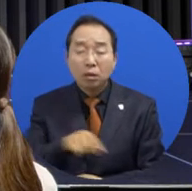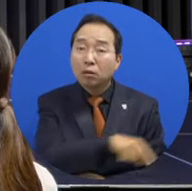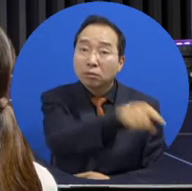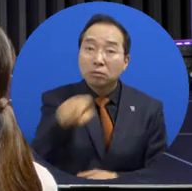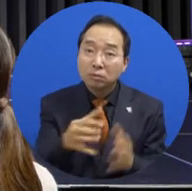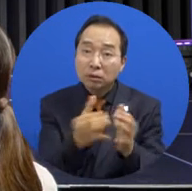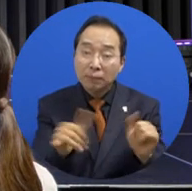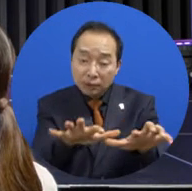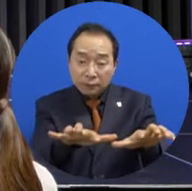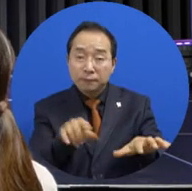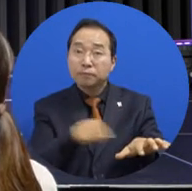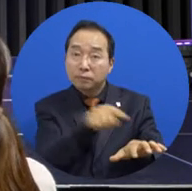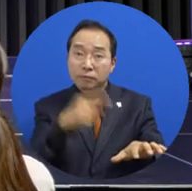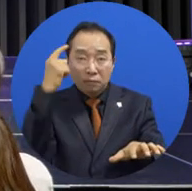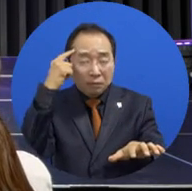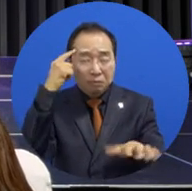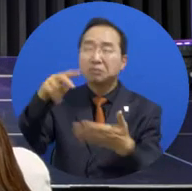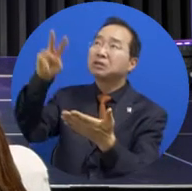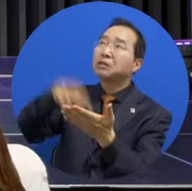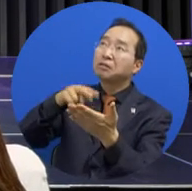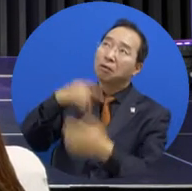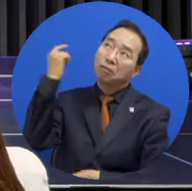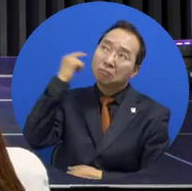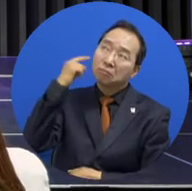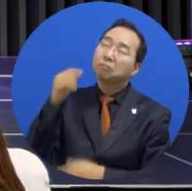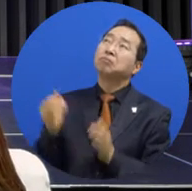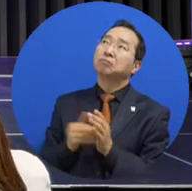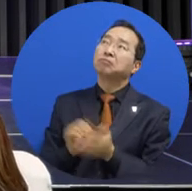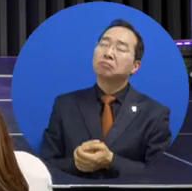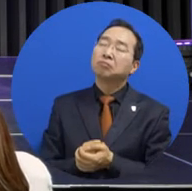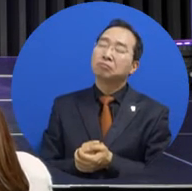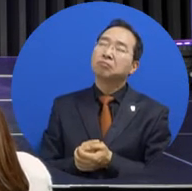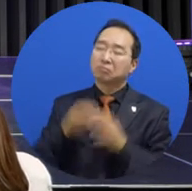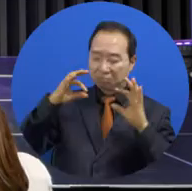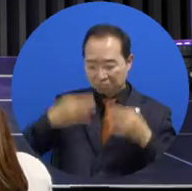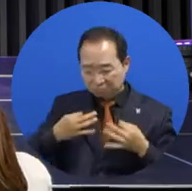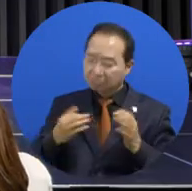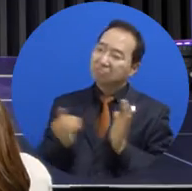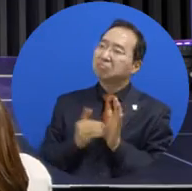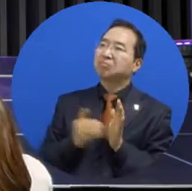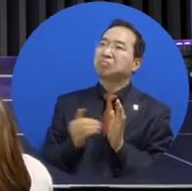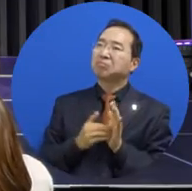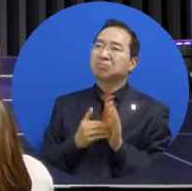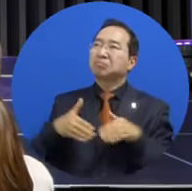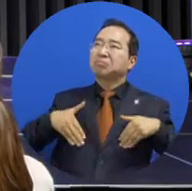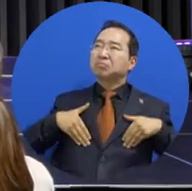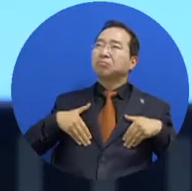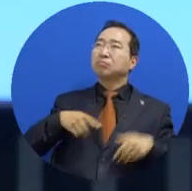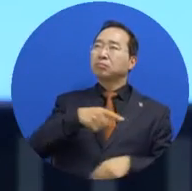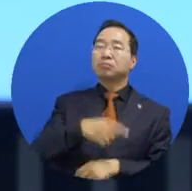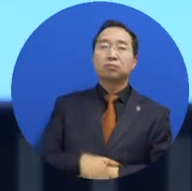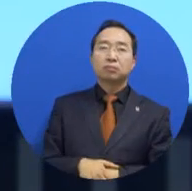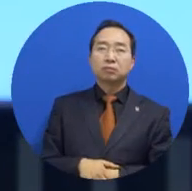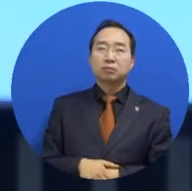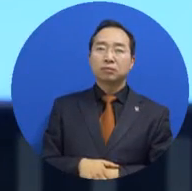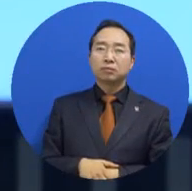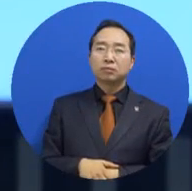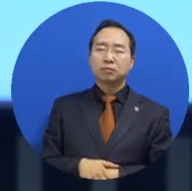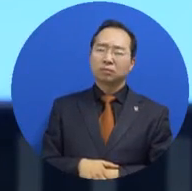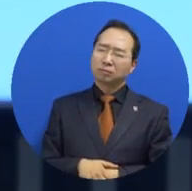듣고 그냥 이걸로 그냥 인생에 대해서 뭘 생각을 해본다 이건데